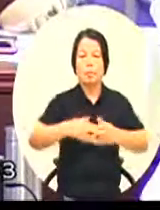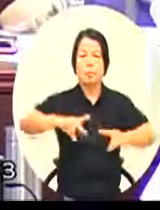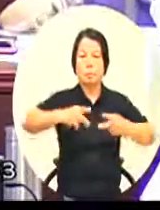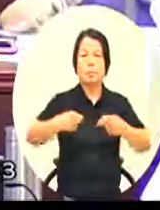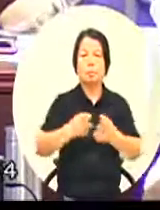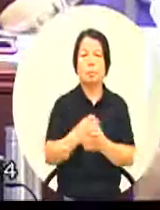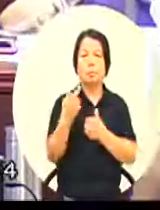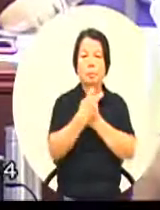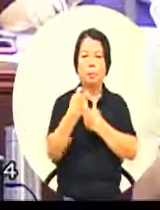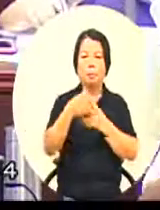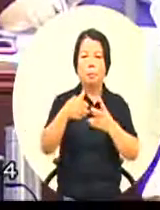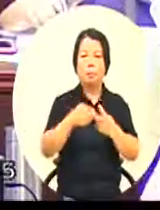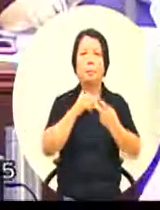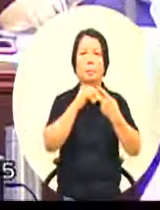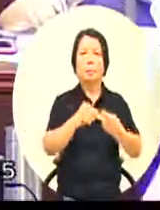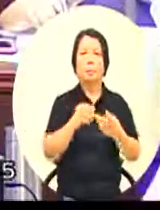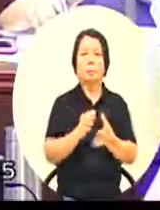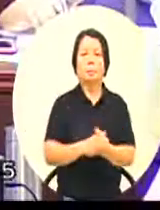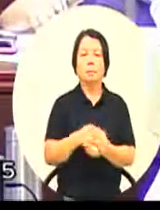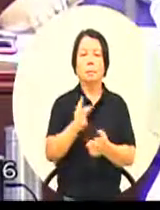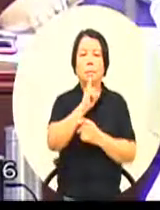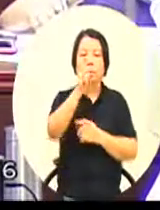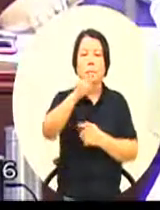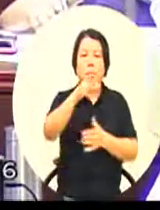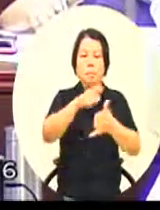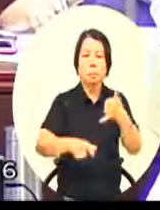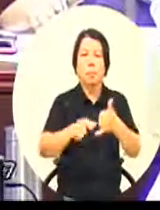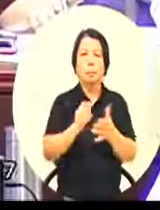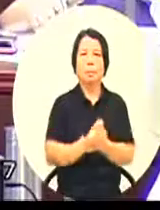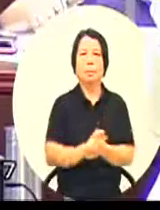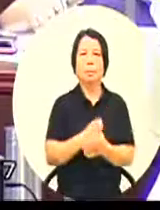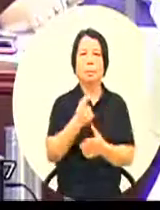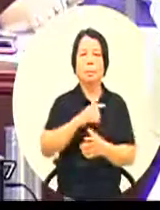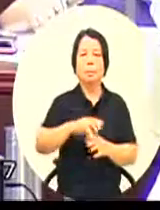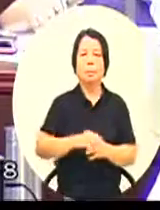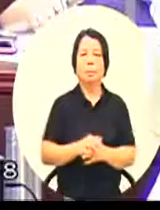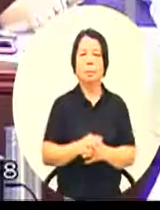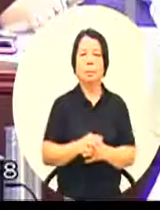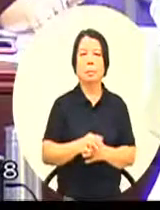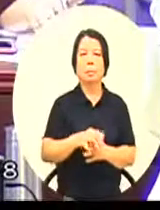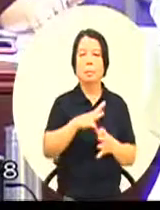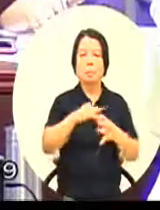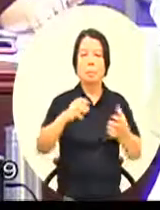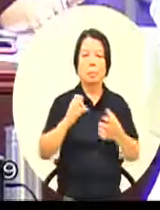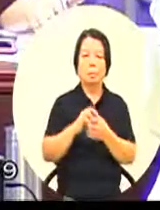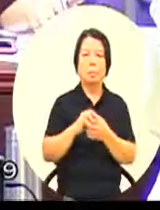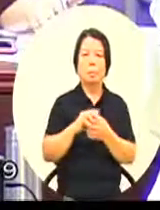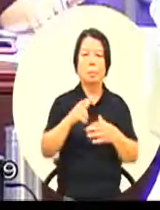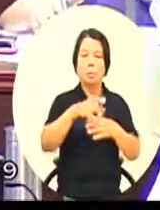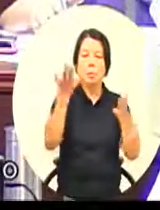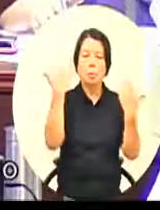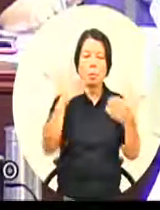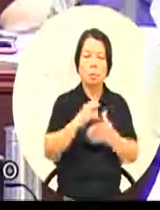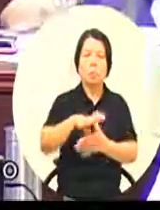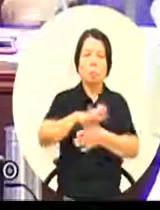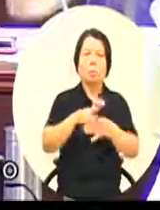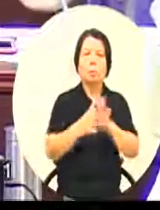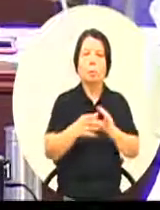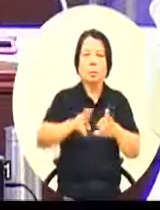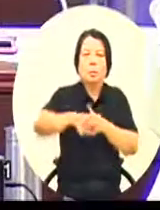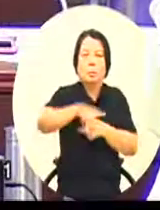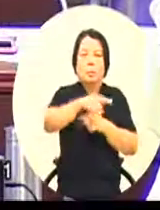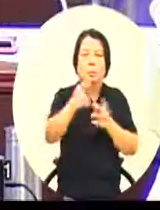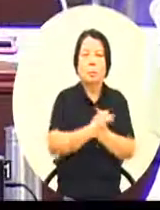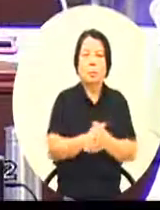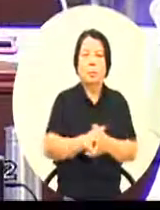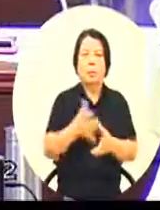检讨。那至于说那个检举案所谓的鼓励廉政的部分，我们觉得原来的文发的不够清楚，可能层级不够